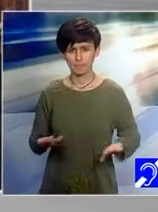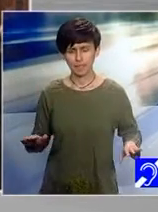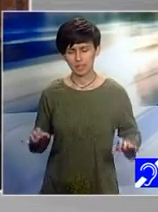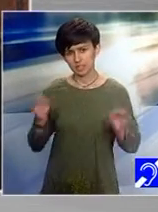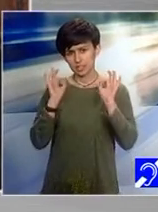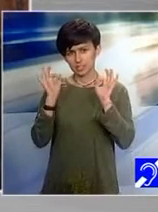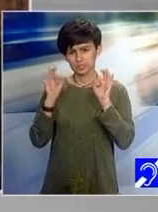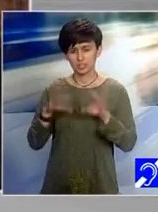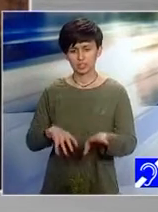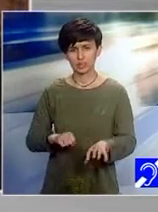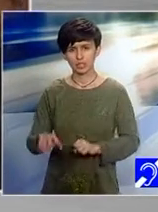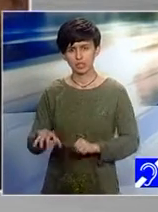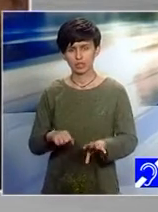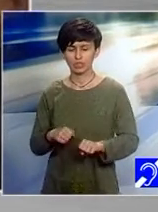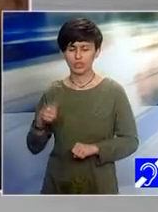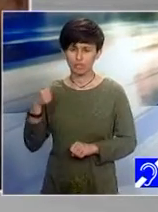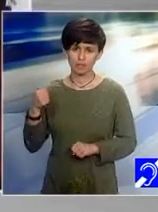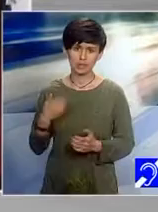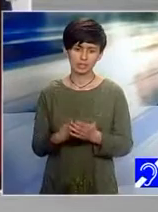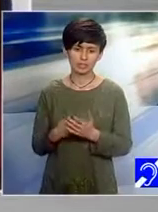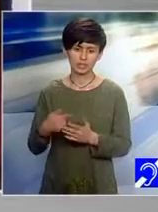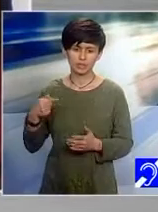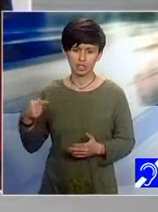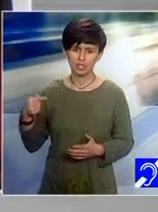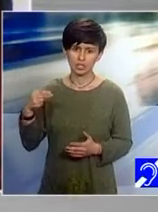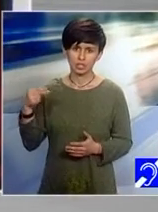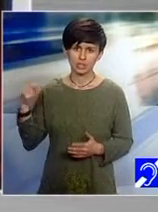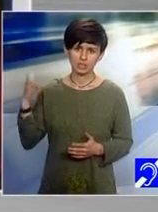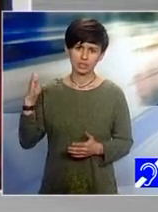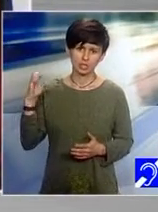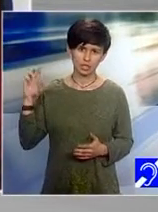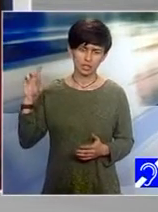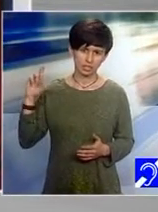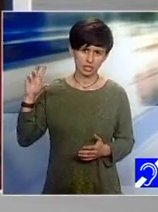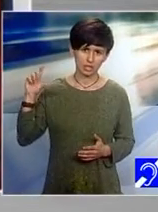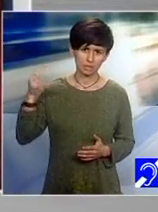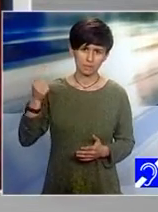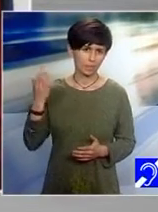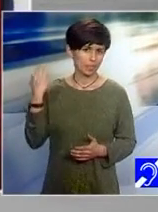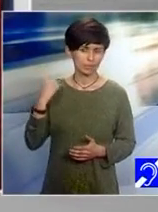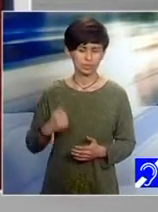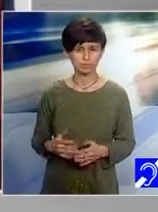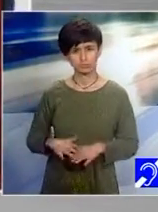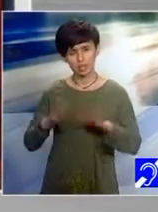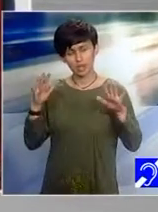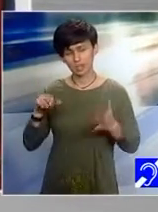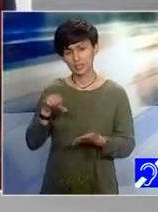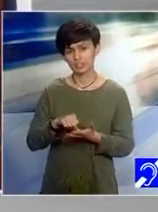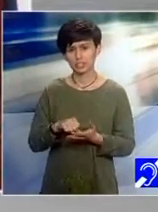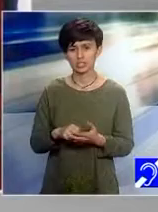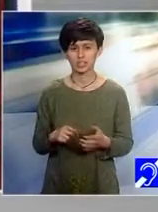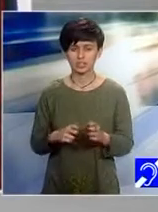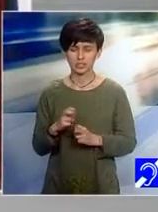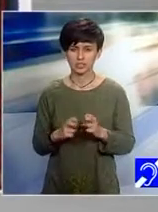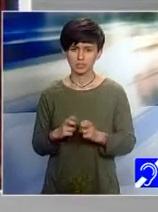special pe covoarele armenești, pentru că Gherla a fost în secolul al XX-lea unul dintre marile centre de producție ale covoarelor